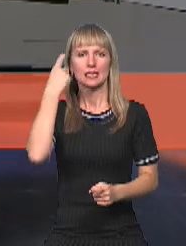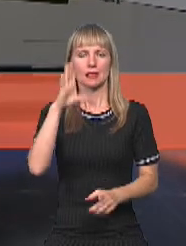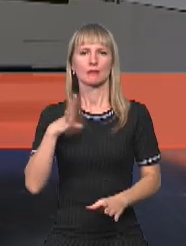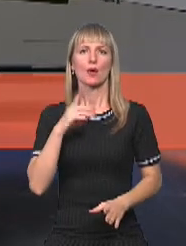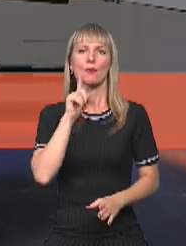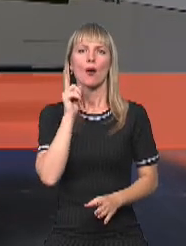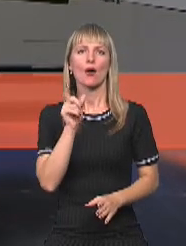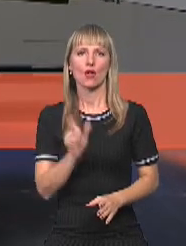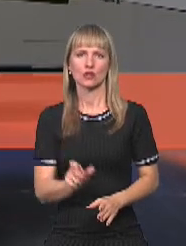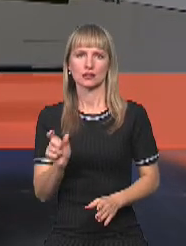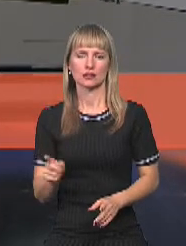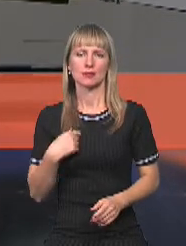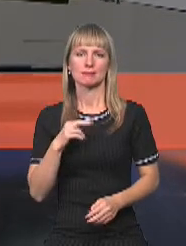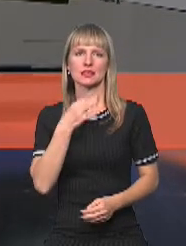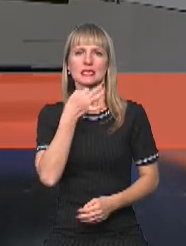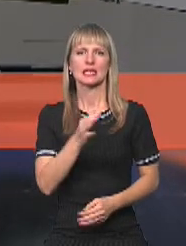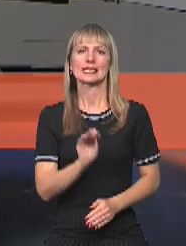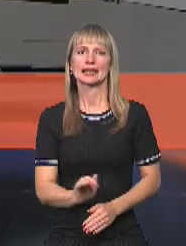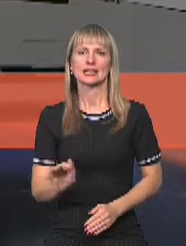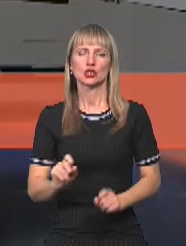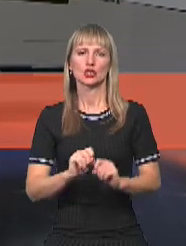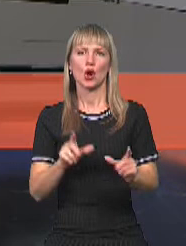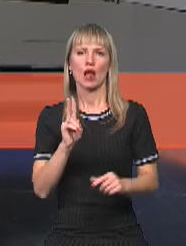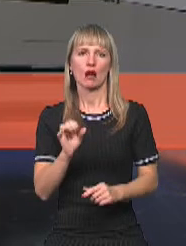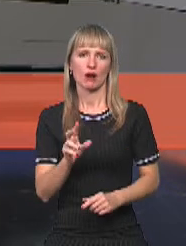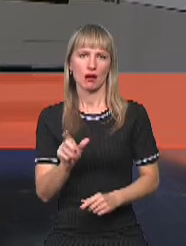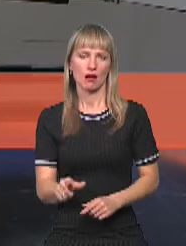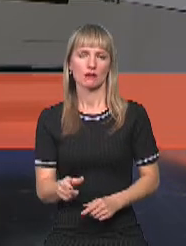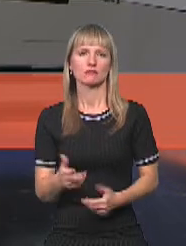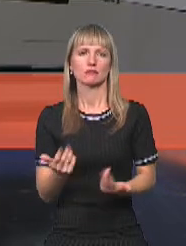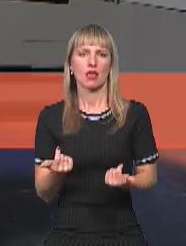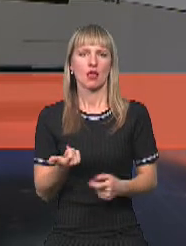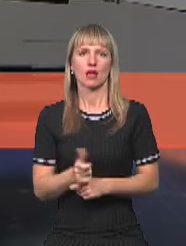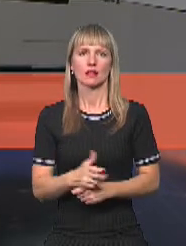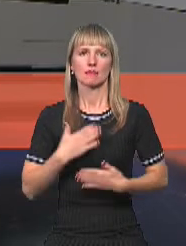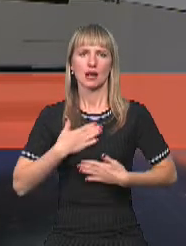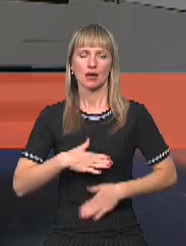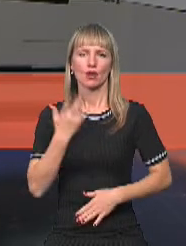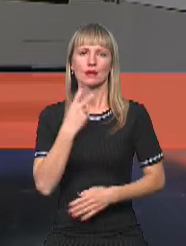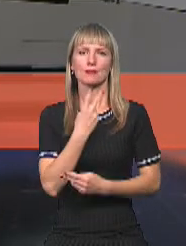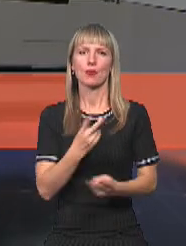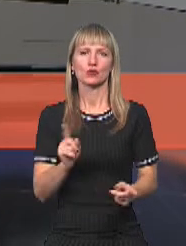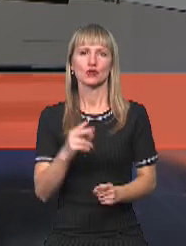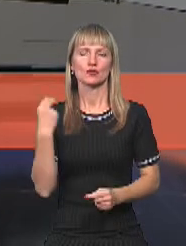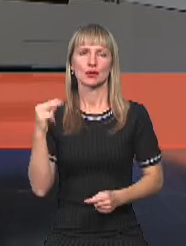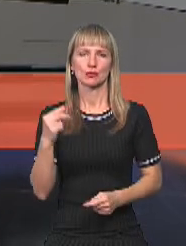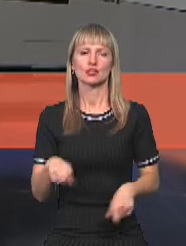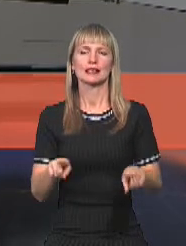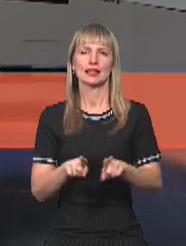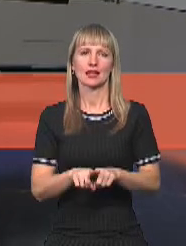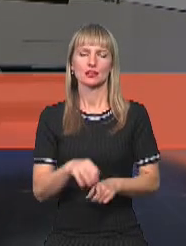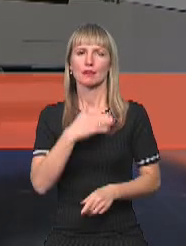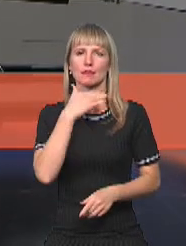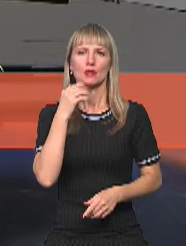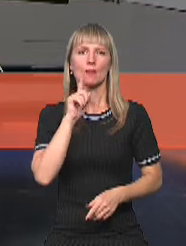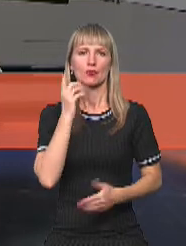були молодь, причому навіть, я б сказав, діти. Школярка. Так? Школярка. Це надзвичайно приємно. І коли я побачив, що в Запоріжжі теж